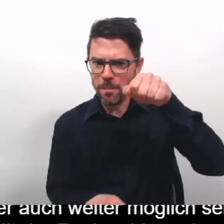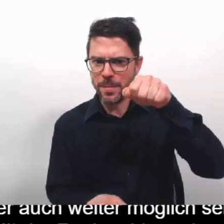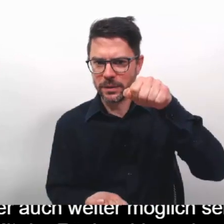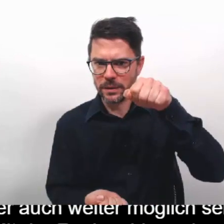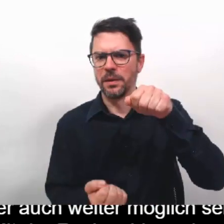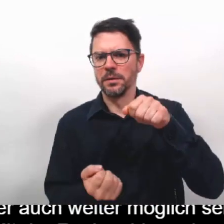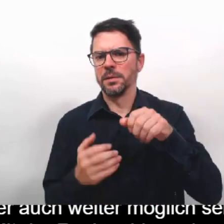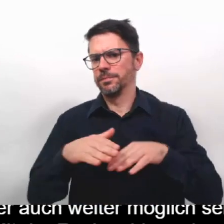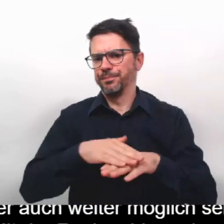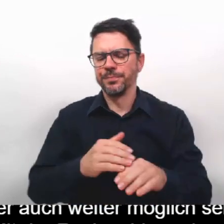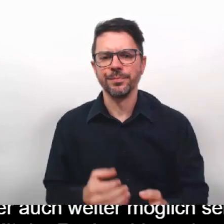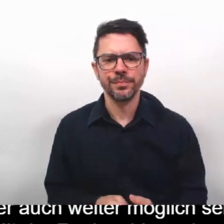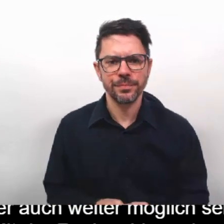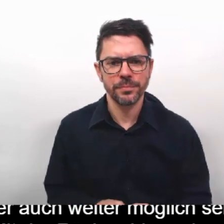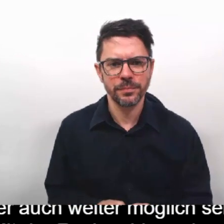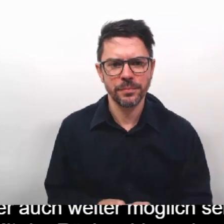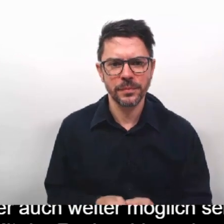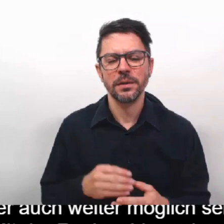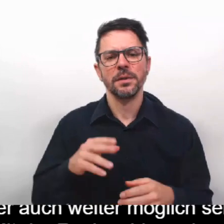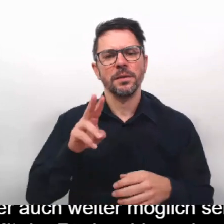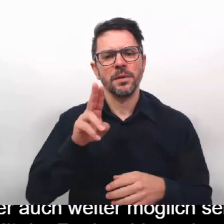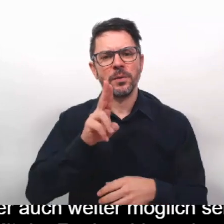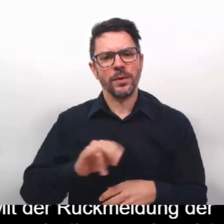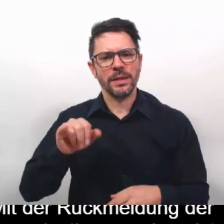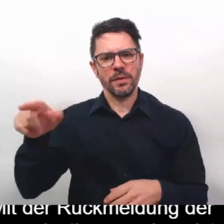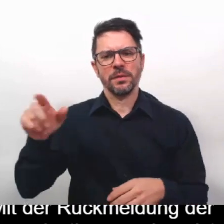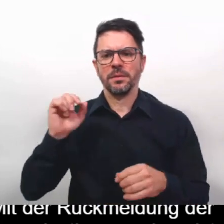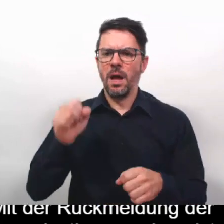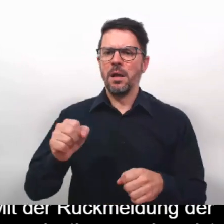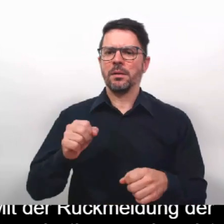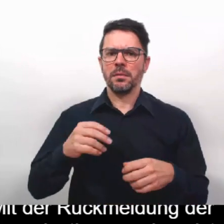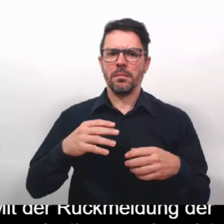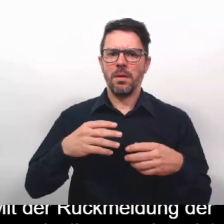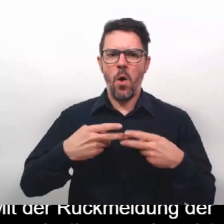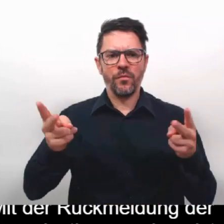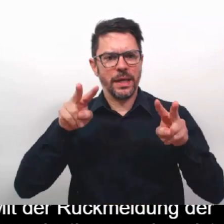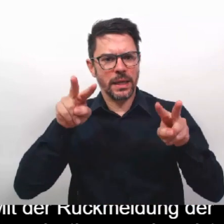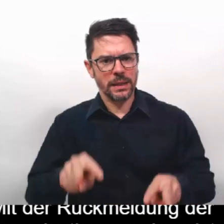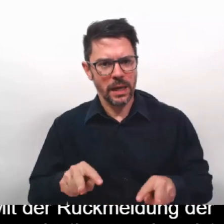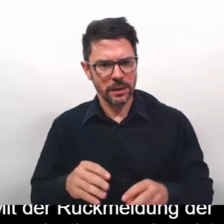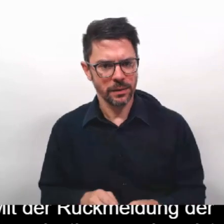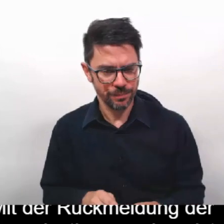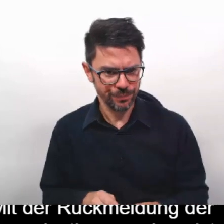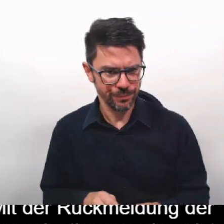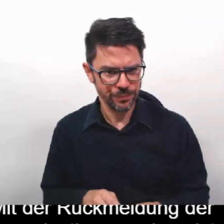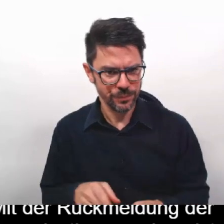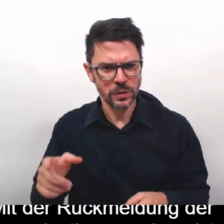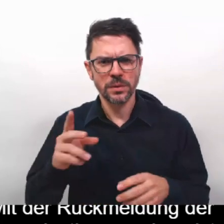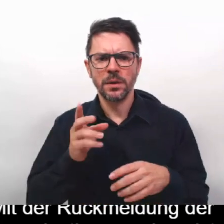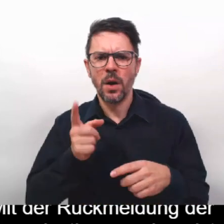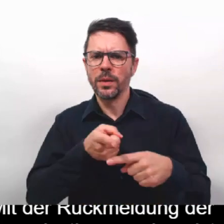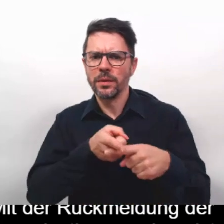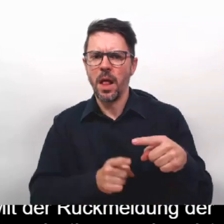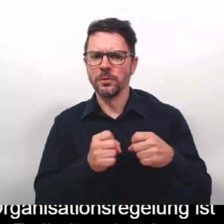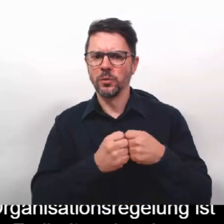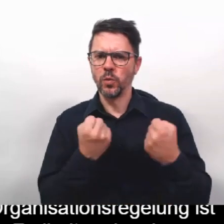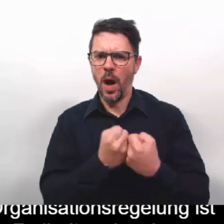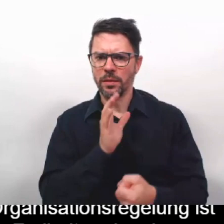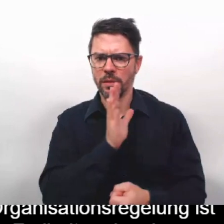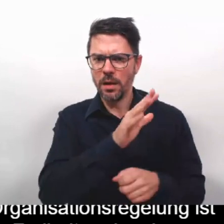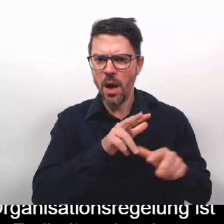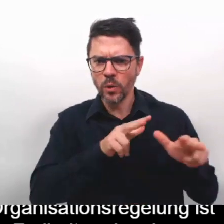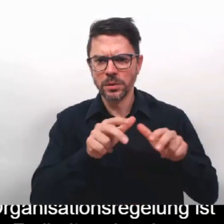bleibt die Grundfinanzierung nach wie vor durch den Freistaat gesichert. Die Stellen, die ich genannt hatte, sind nicht zeitlich befristet. Das sind alles